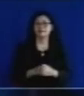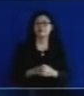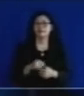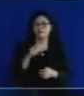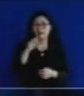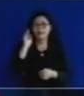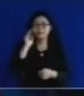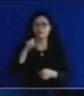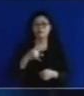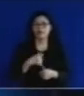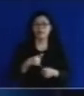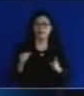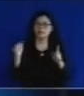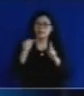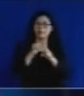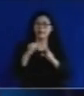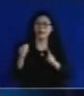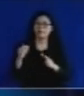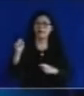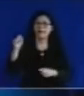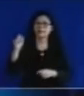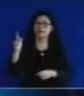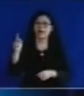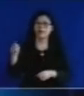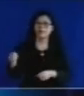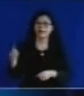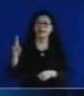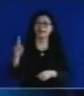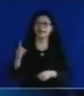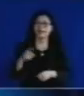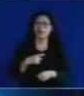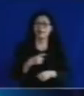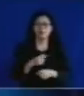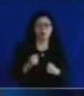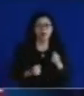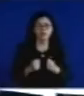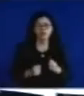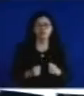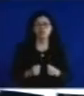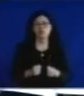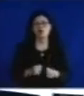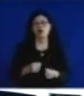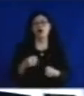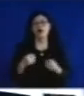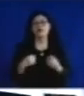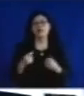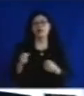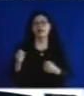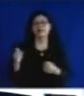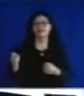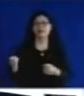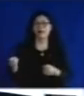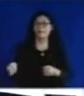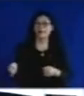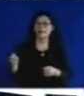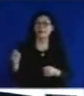Ibu, saya akan sampaikan bahwa SKPD yang kami nanti pacu itu adalah khususnya SKPD yang